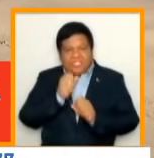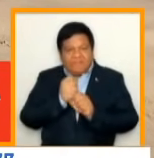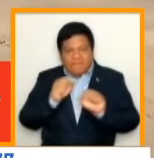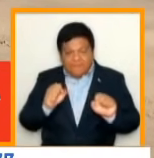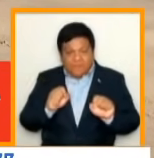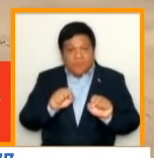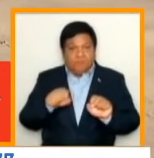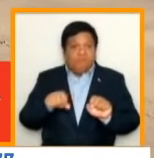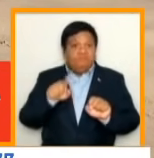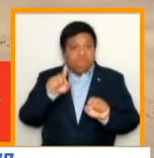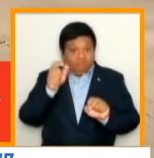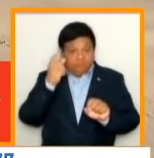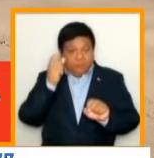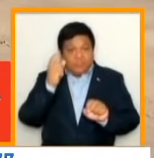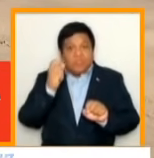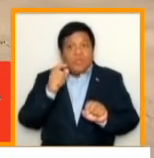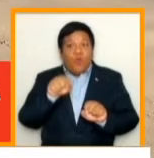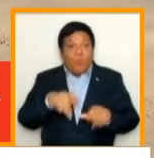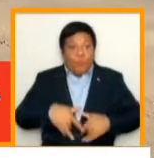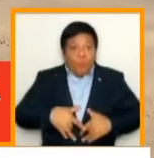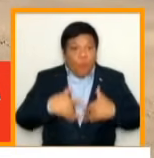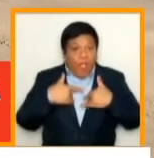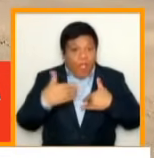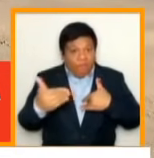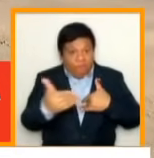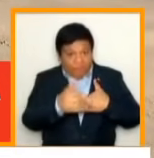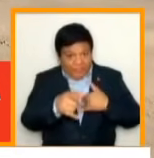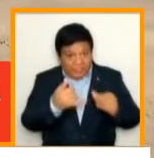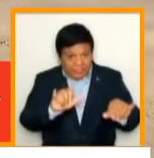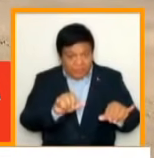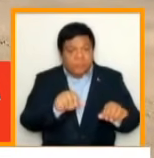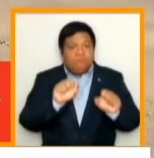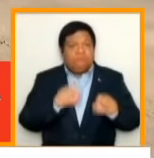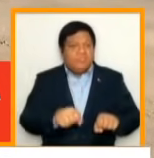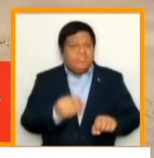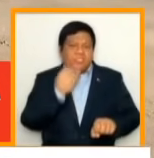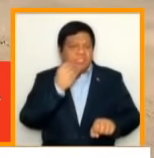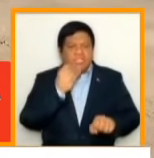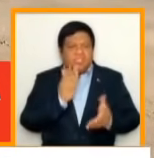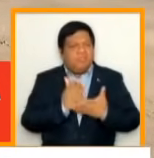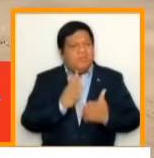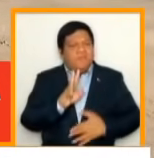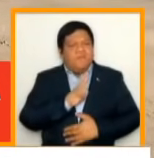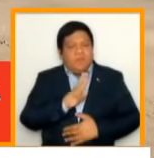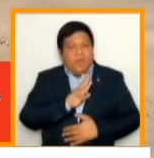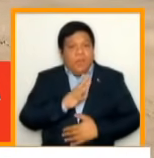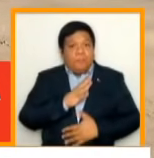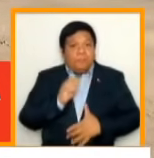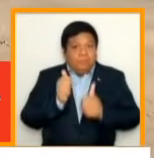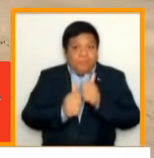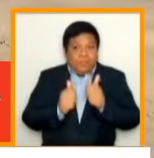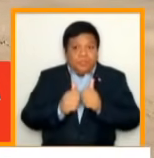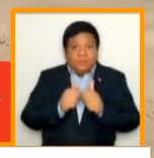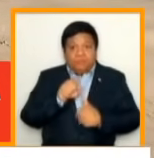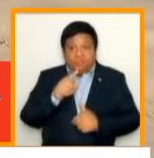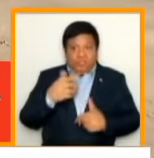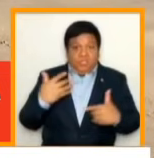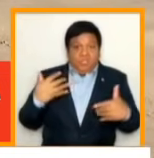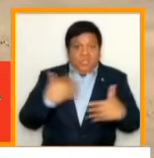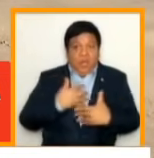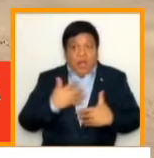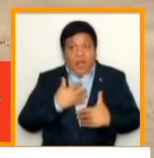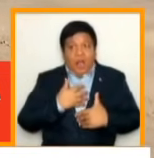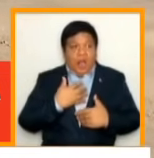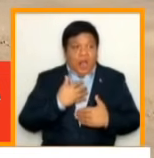pa rin kainin yung buhay na isda o buhay na isda na manggagaling dito. Sa madaling salita, hindi dapat matakot yung mga mamimili sa mga isdang